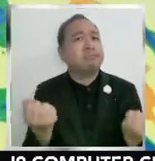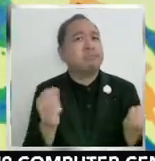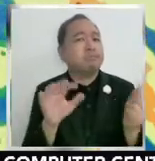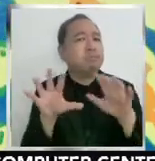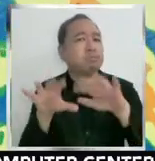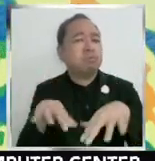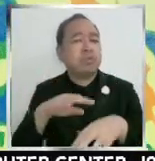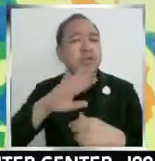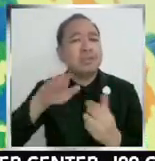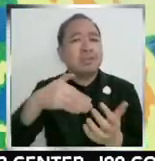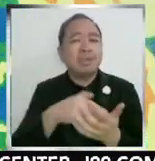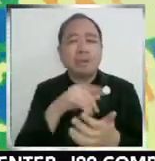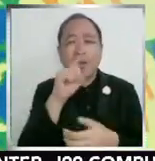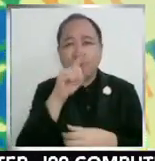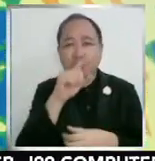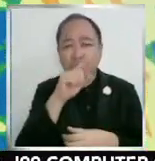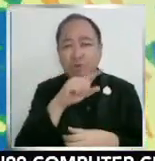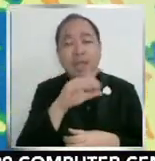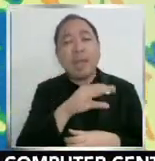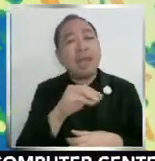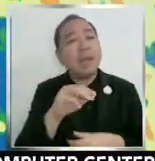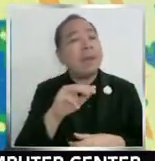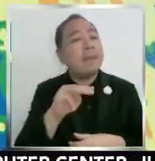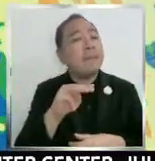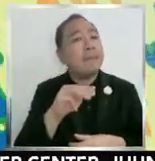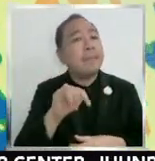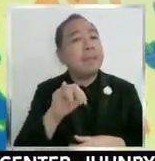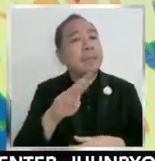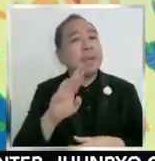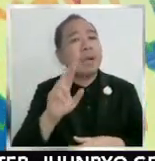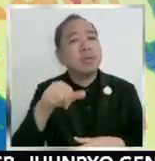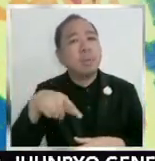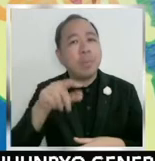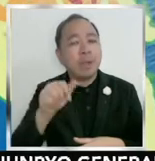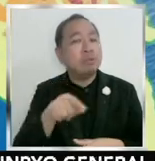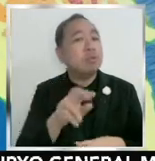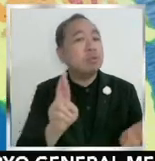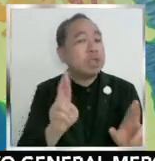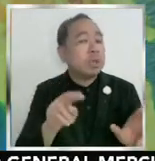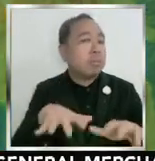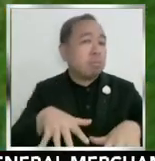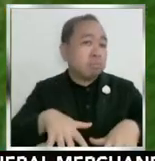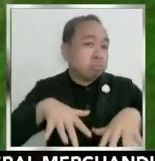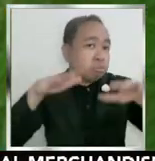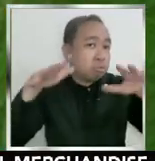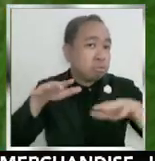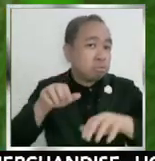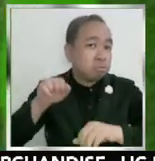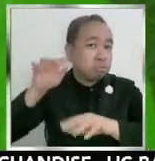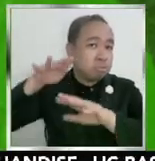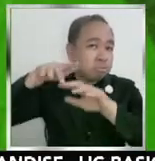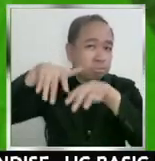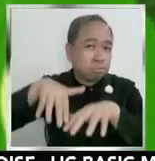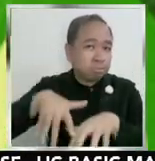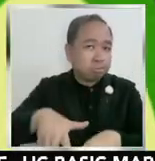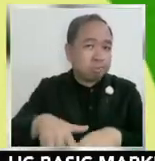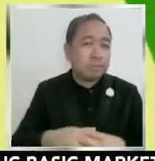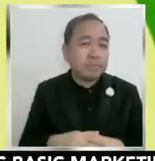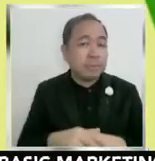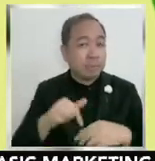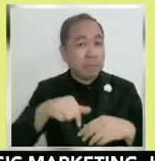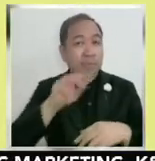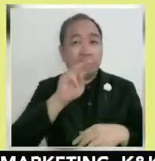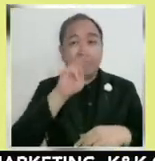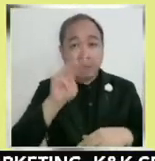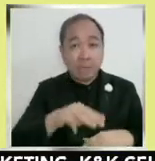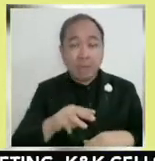Luzon at Mimaropa, kaya maging handa sa banta ng baha o pagguho ng lupa. Dito naman sa Metro Manila, may pag-ulan din